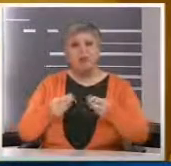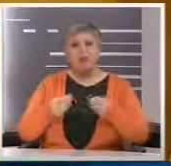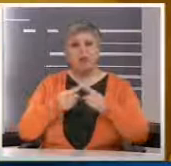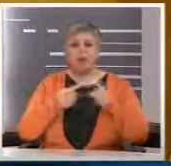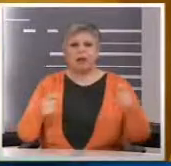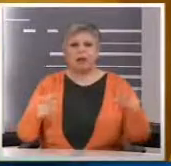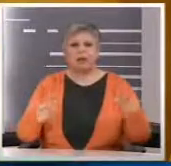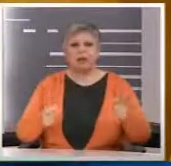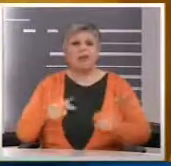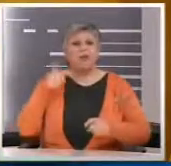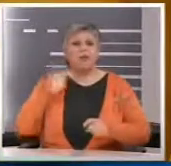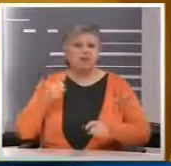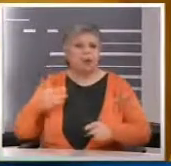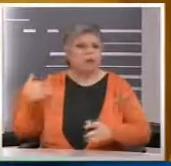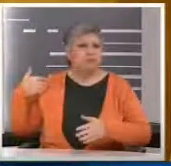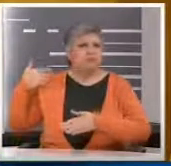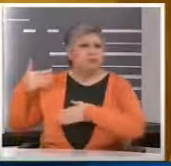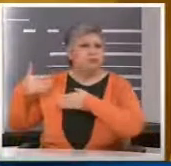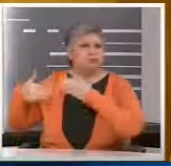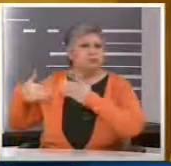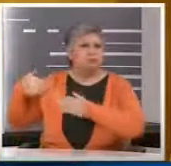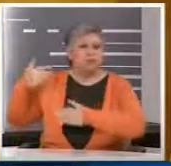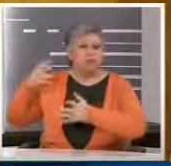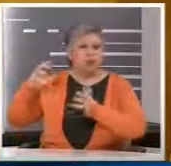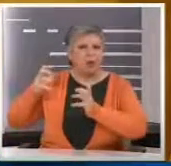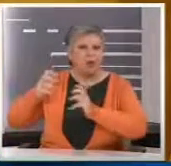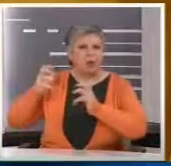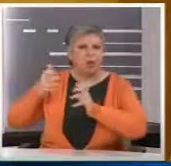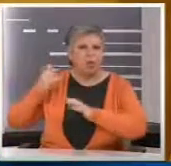καθυστερήσεων που έρχεται να συσσωρευτεί τα τελευταία χρόνια.